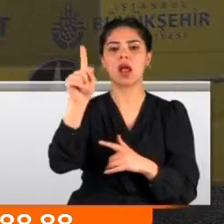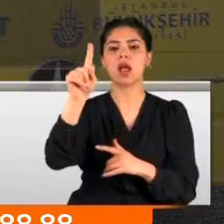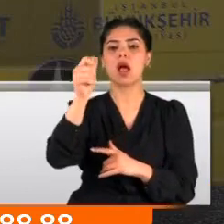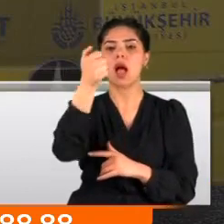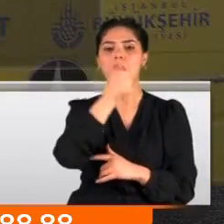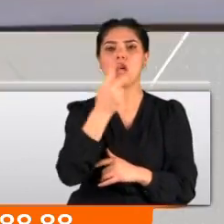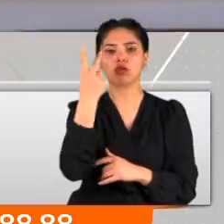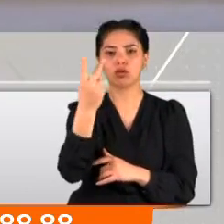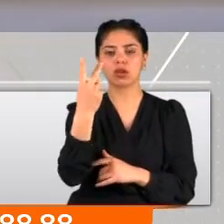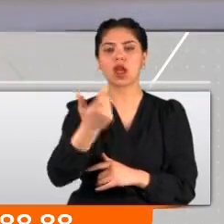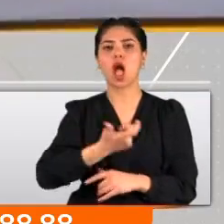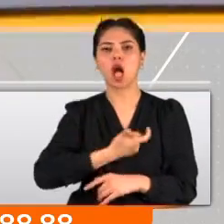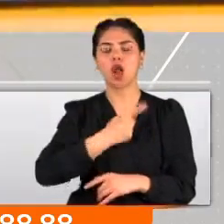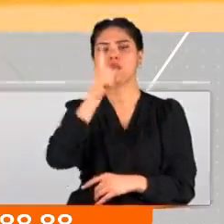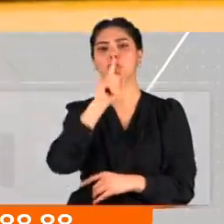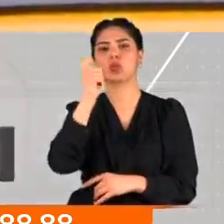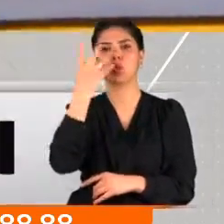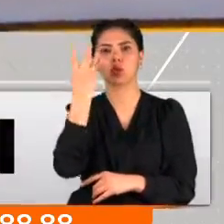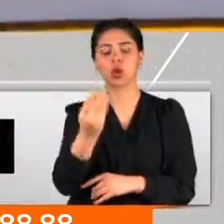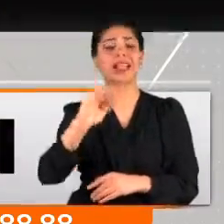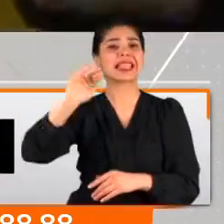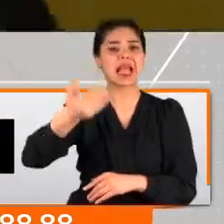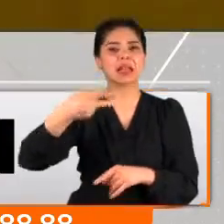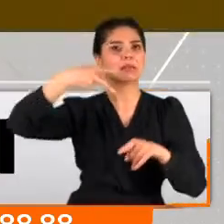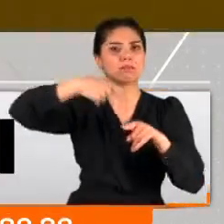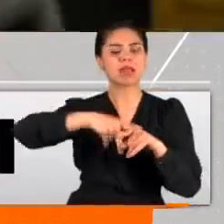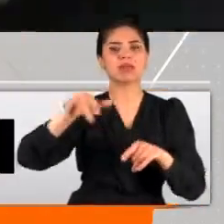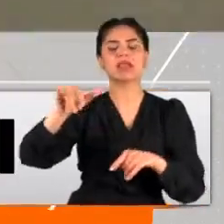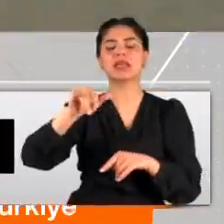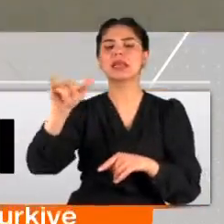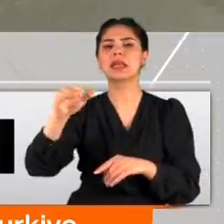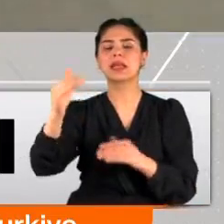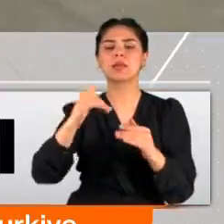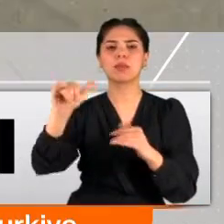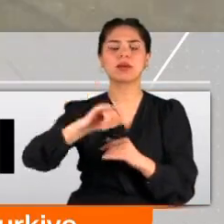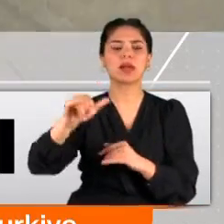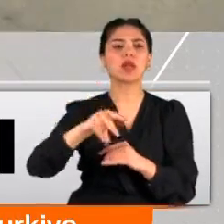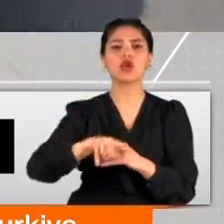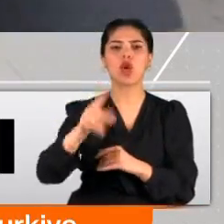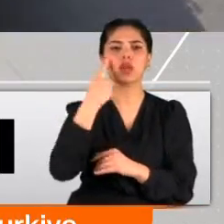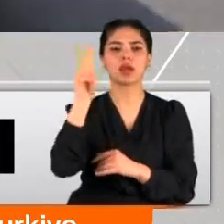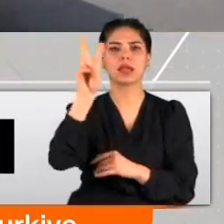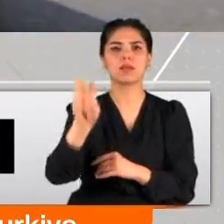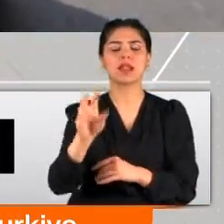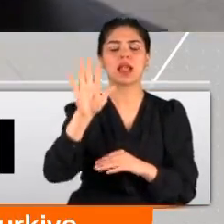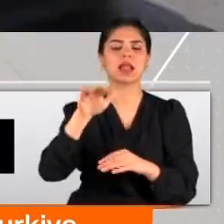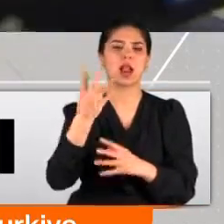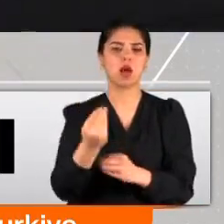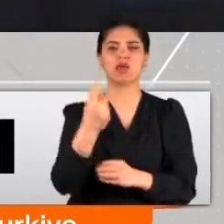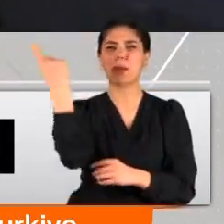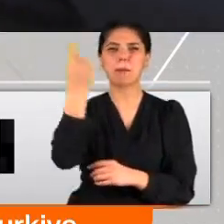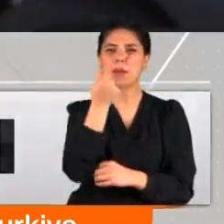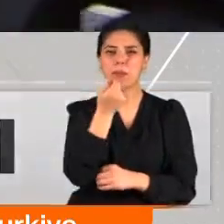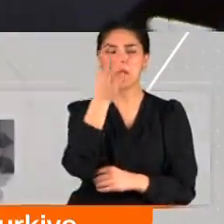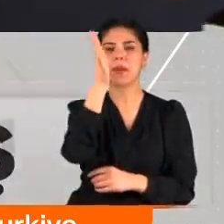liraya yükseldi. Taksi açılışı 9 lira 80 kuruşa, en kısa mesafede 28 liraya çıkarıldı. Minibüs indi bindi ücreti